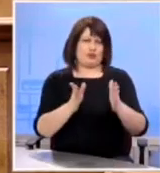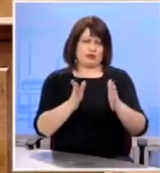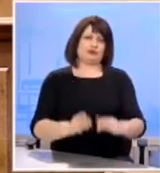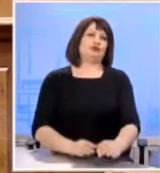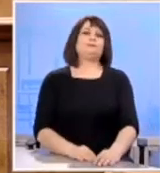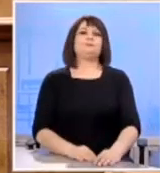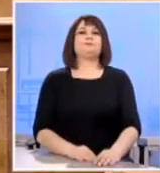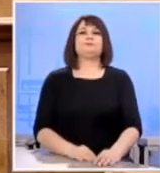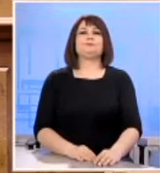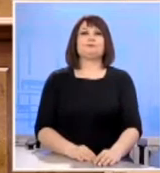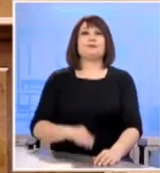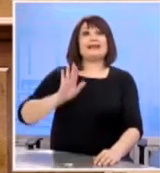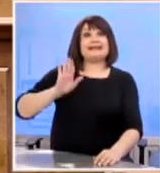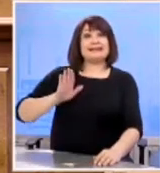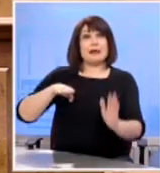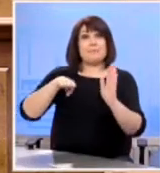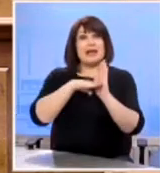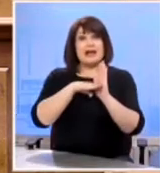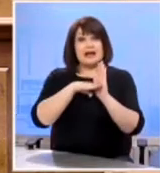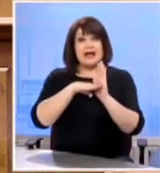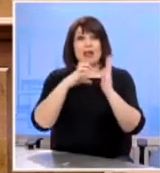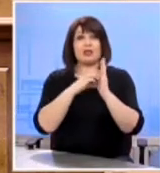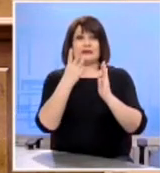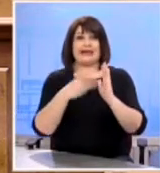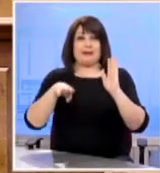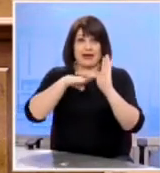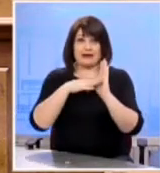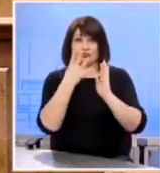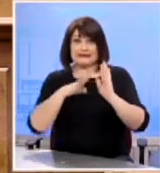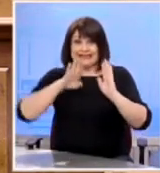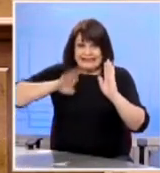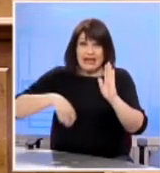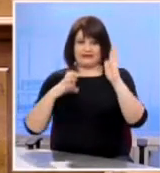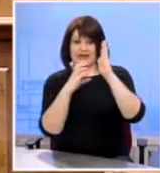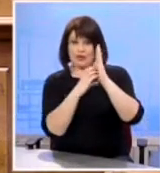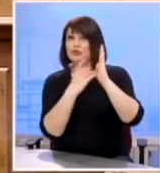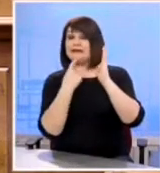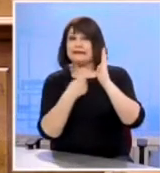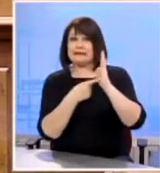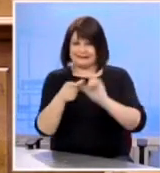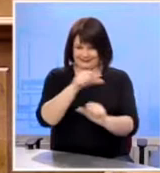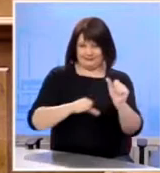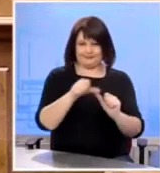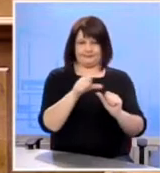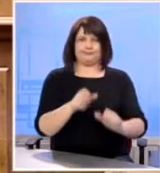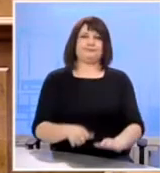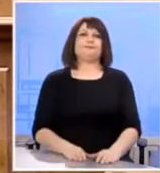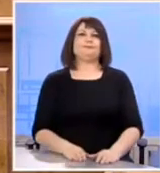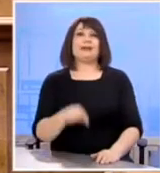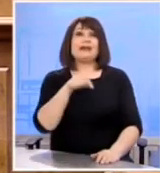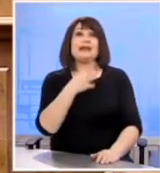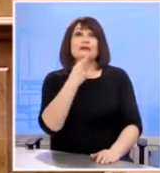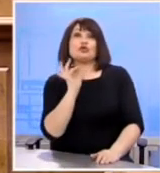Το τελευταίο εδάφιο της παραγράφου 4 του άρθρου 3 αντικαθίσταται ως εξής. Προς το σκοπό